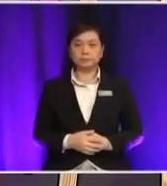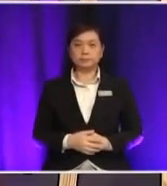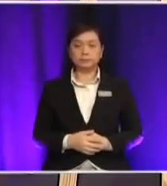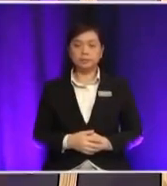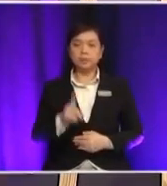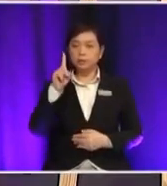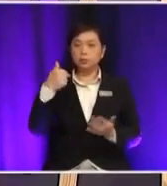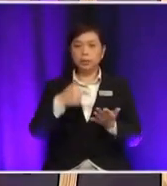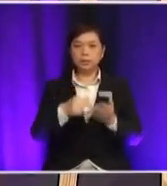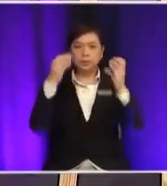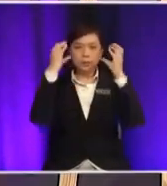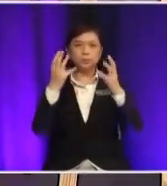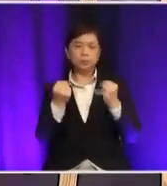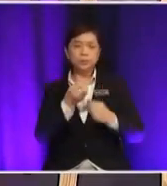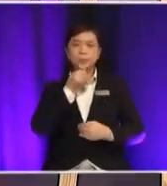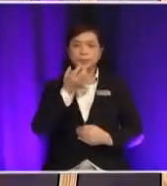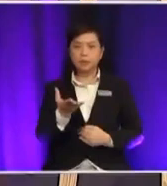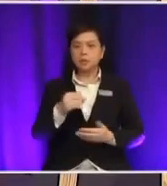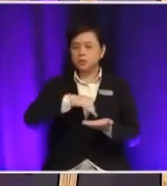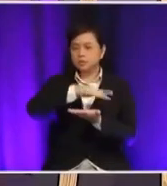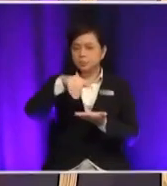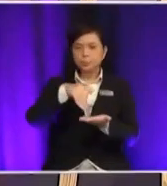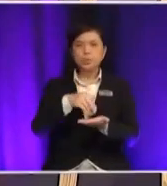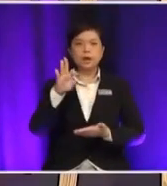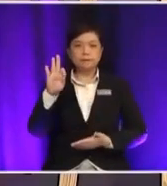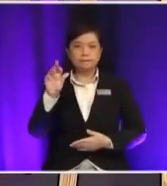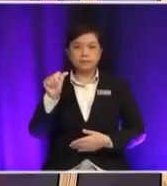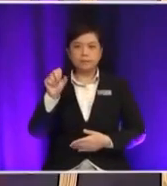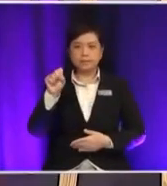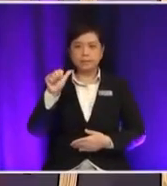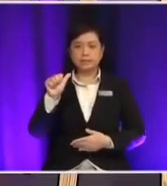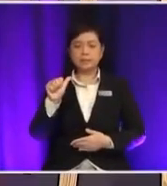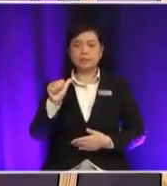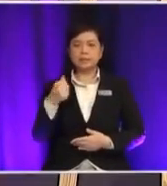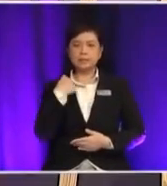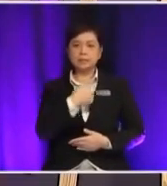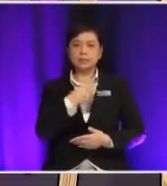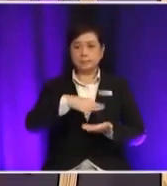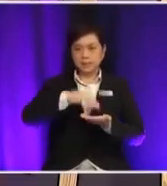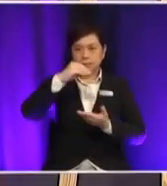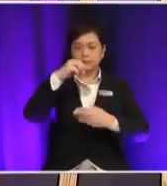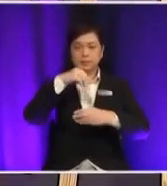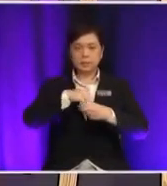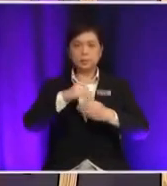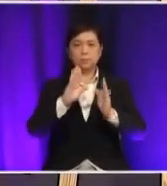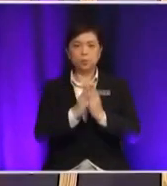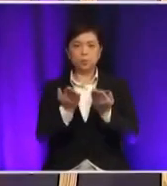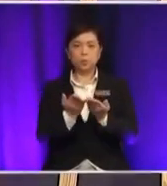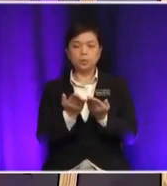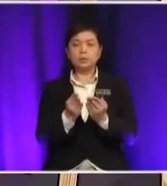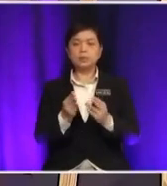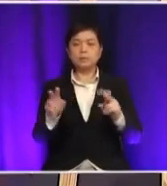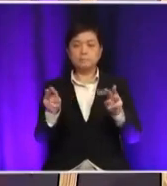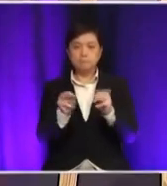bagi KW semua fasa-pasanya pemilik kita belajar dalam buku dia nampak macam yang punya I1 light